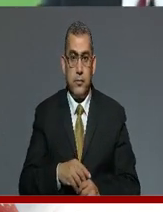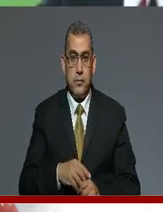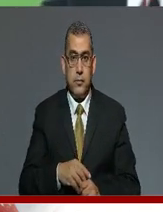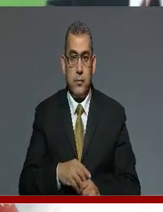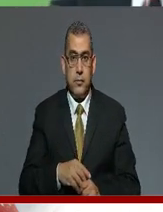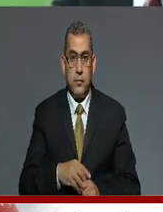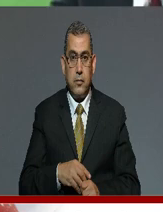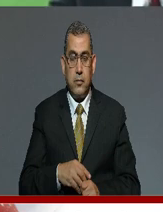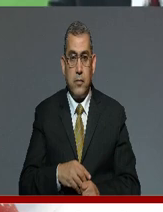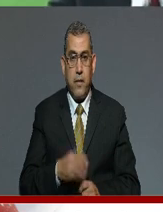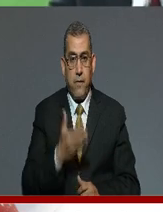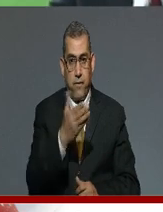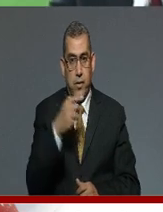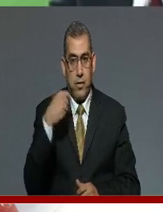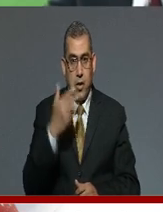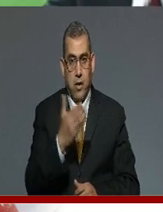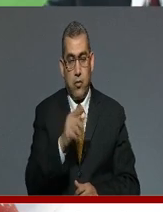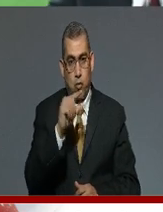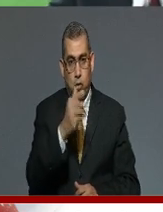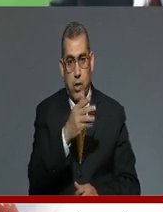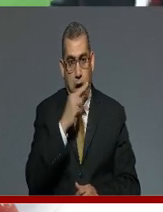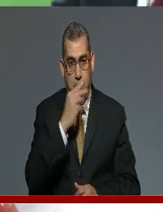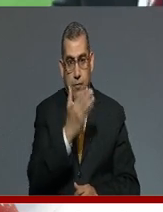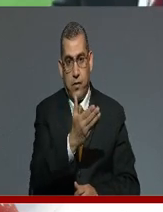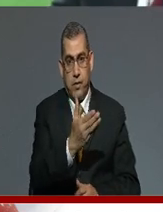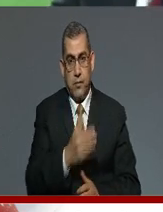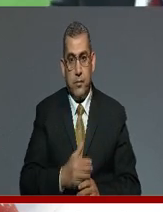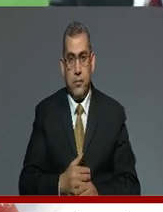تفضل سيدي الرئيس سيدي الدكتور